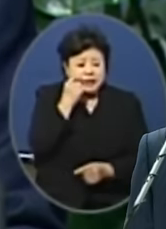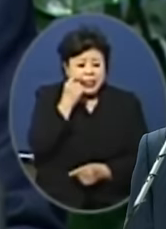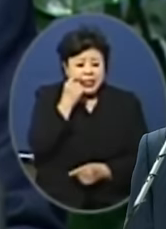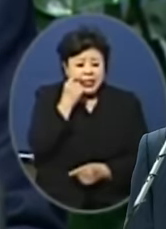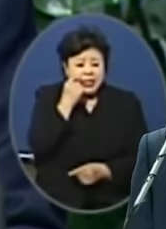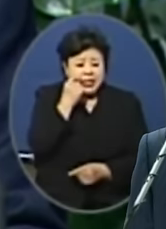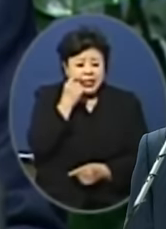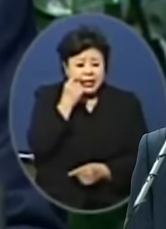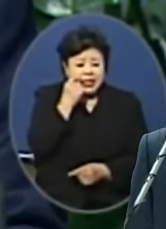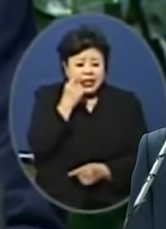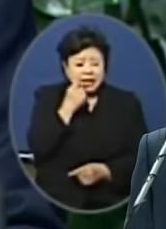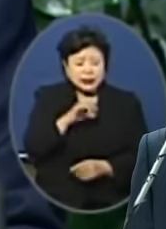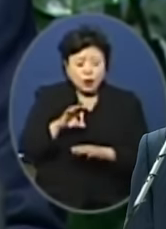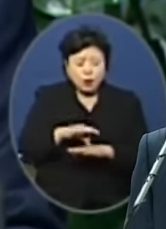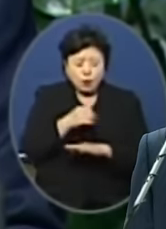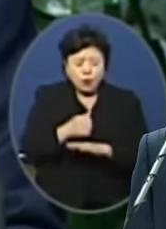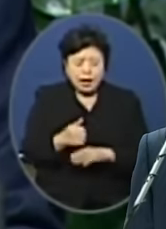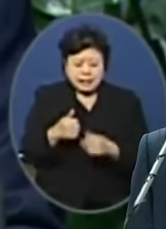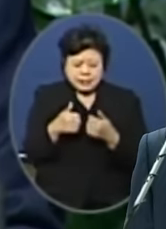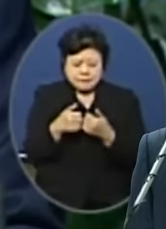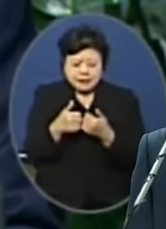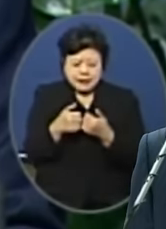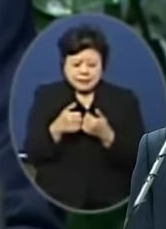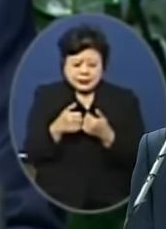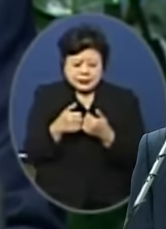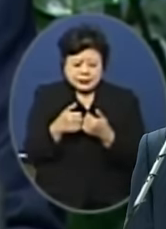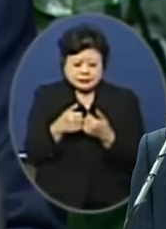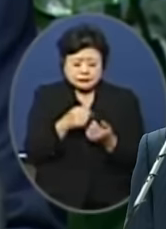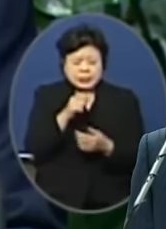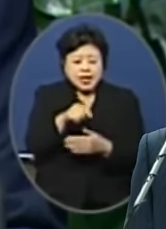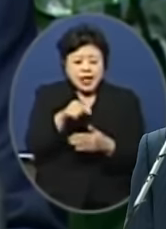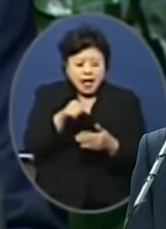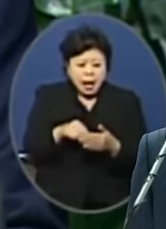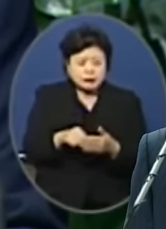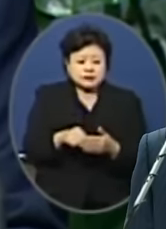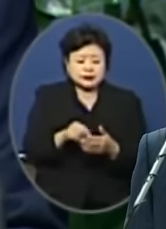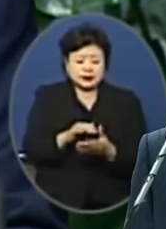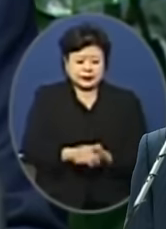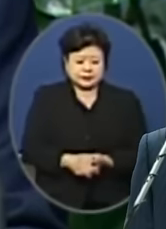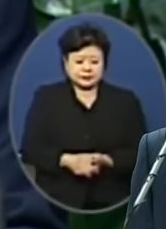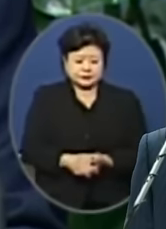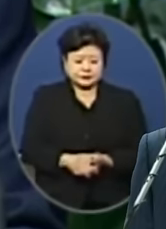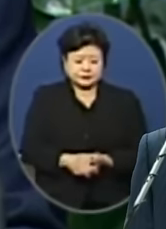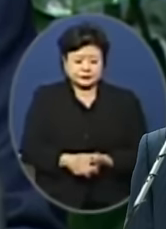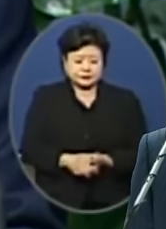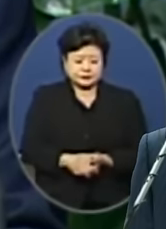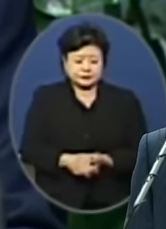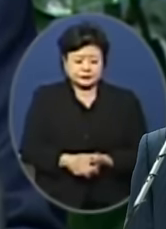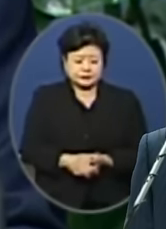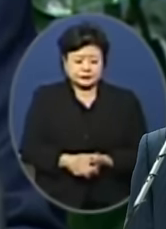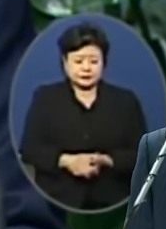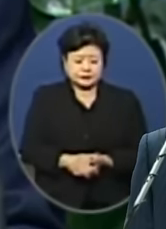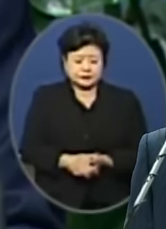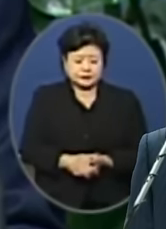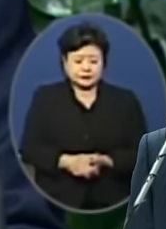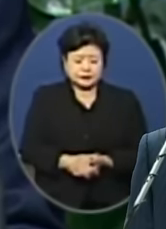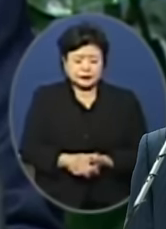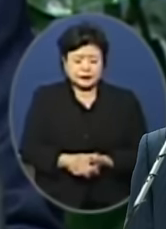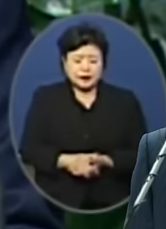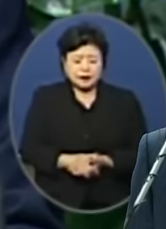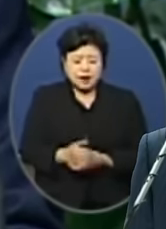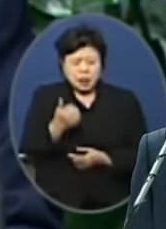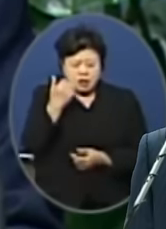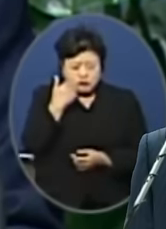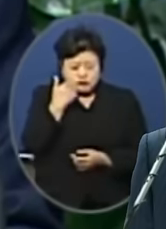왕이 재직회의를 열면서 하는 말이 우리 가운데 스파이가 있다. 그렇지 않고는 이스라엘 왕이